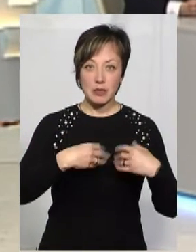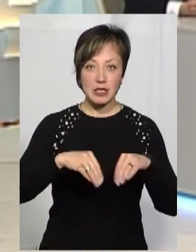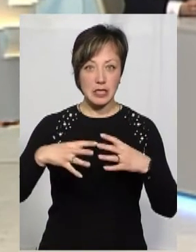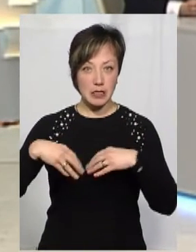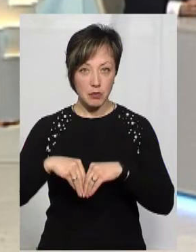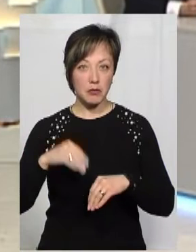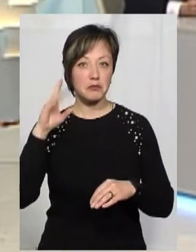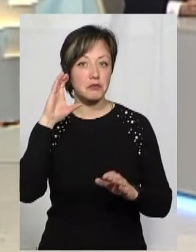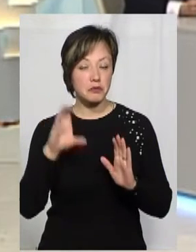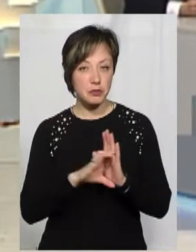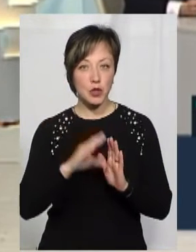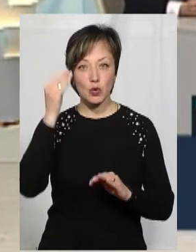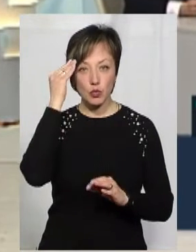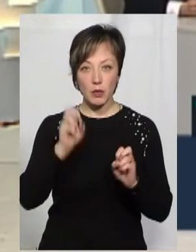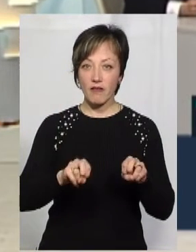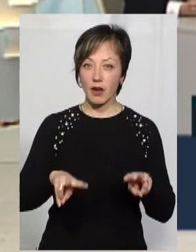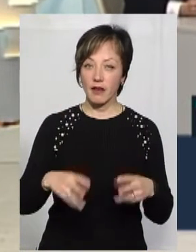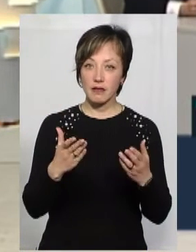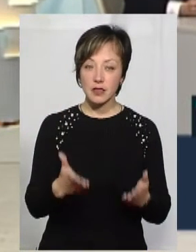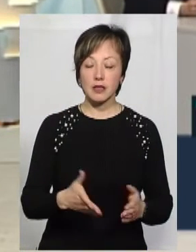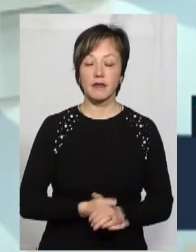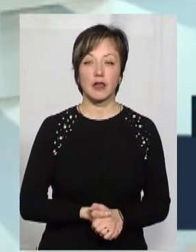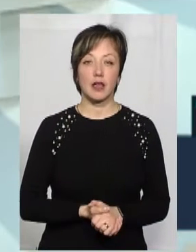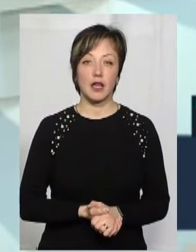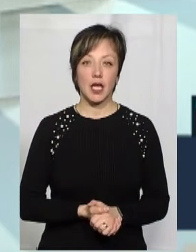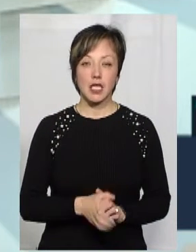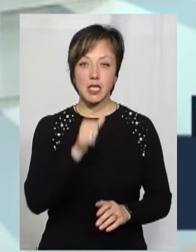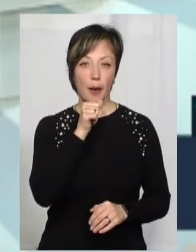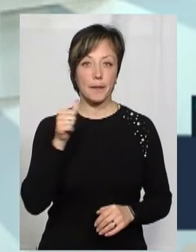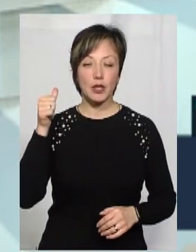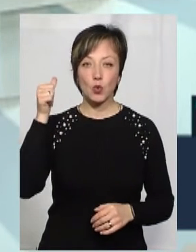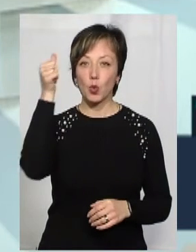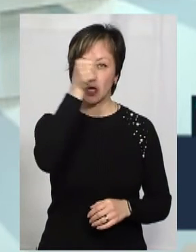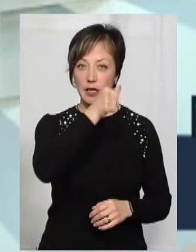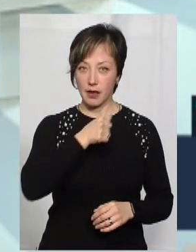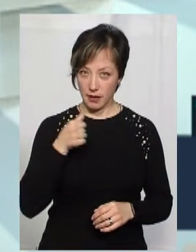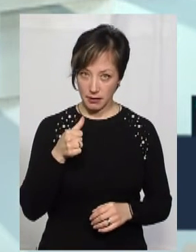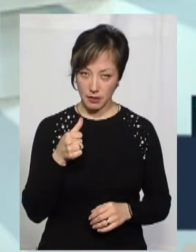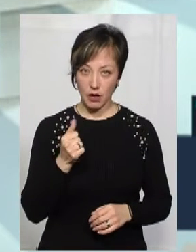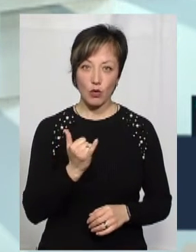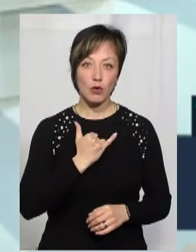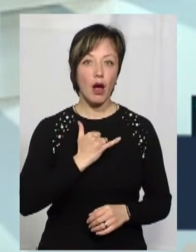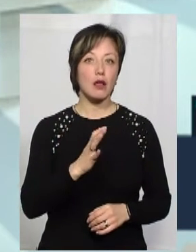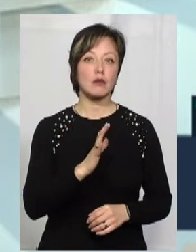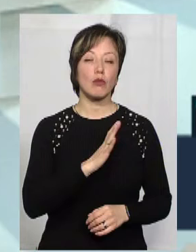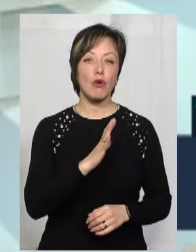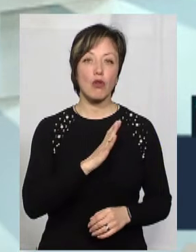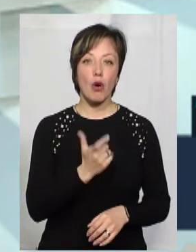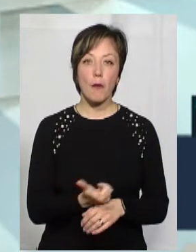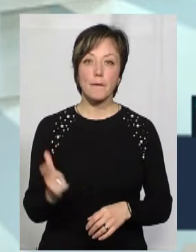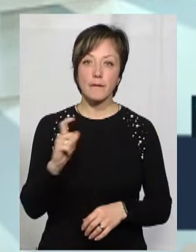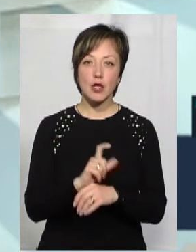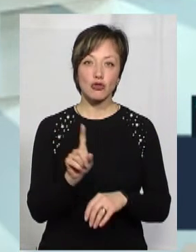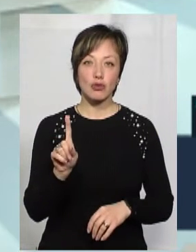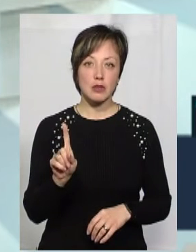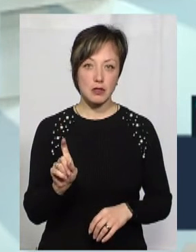все-таки дослухаються до думки фахівців. І за минулий рік у нас було більше 100